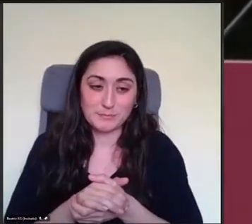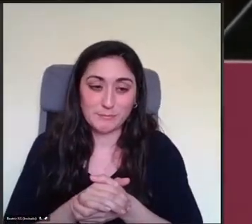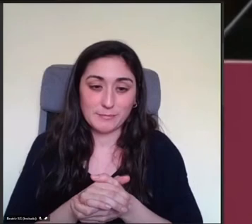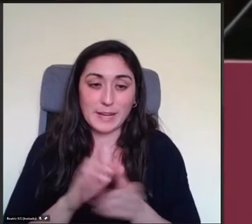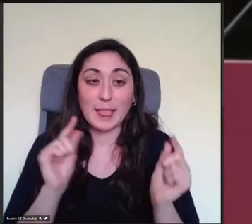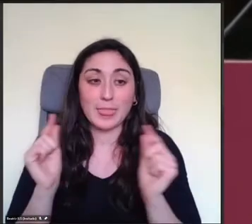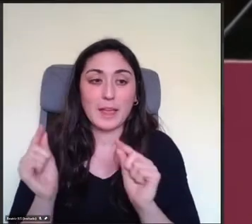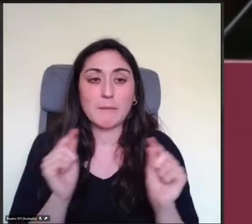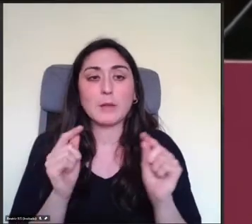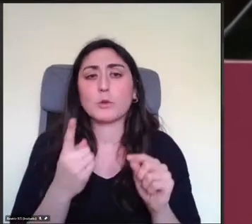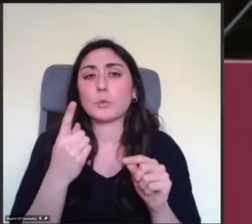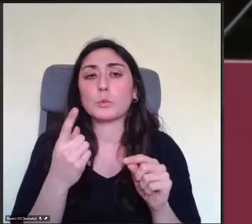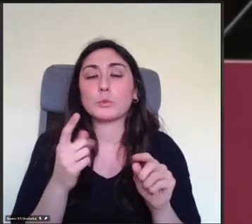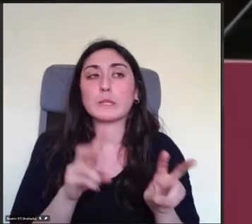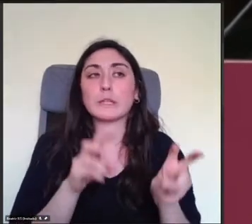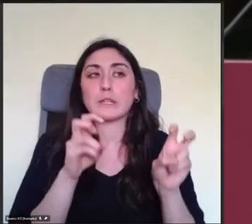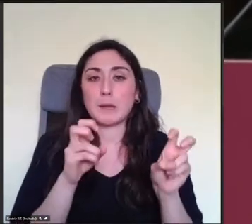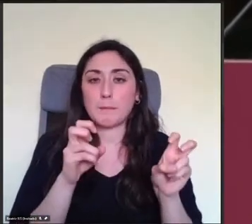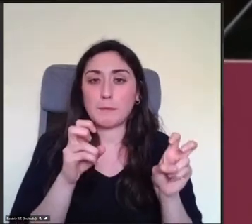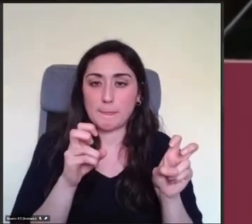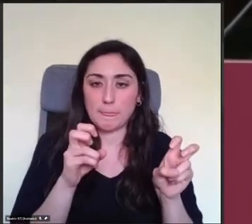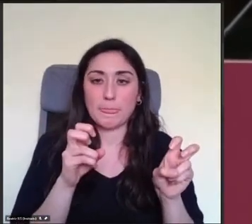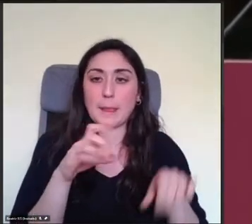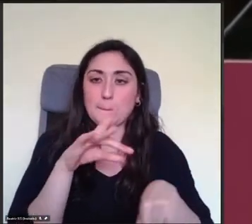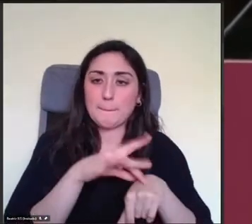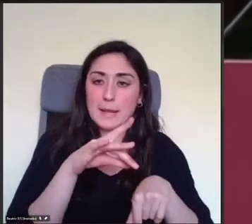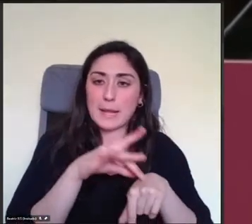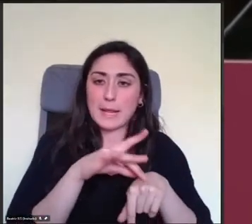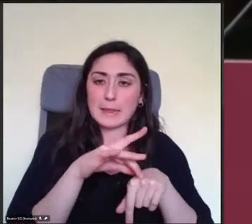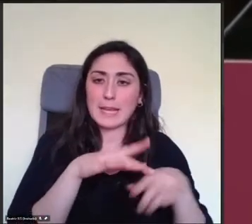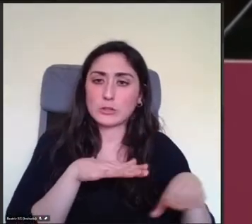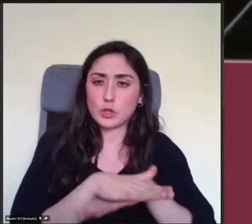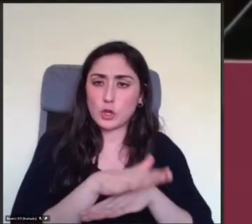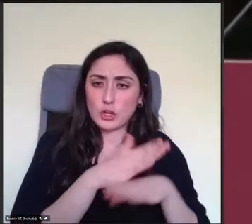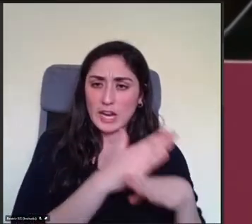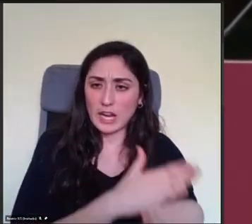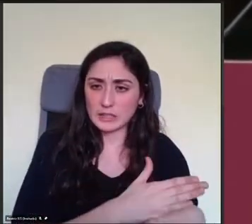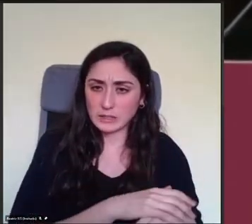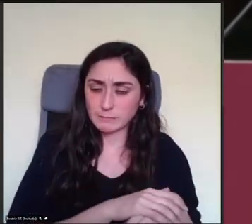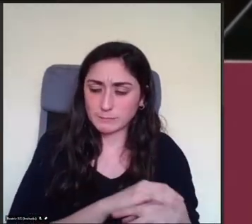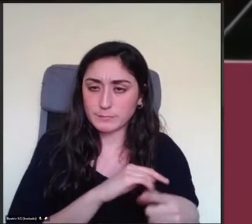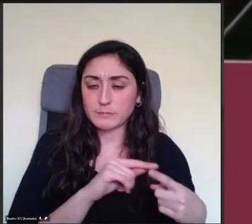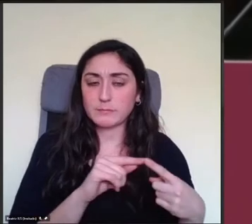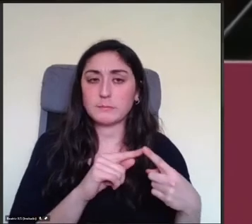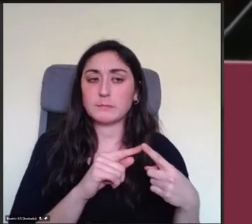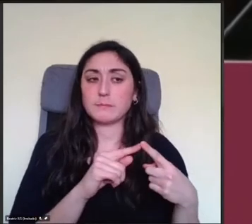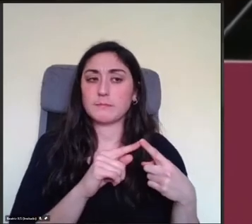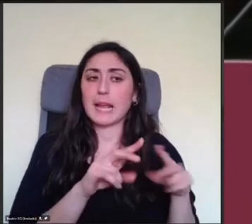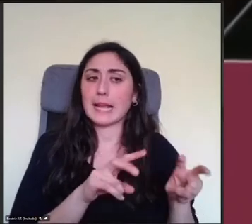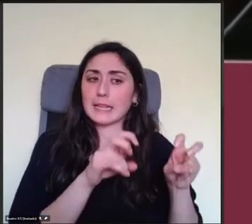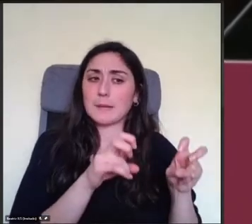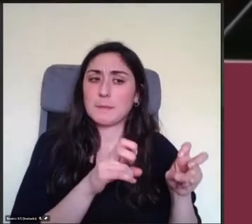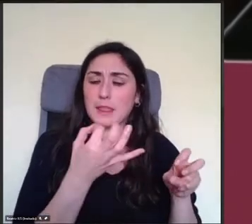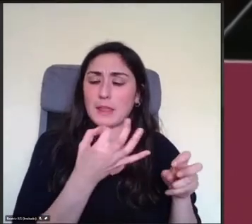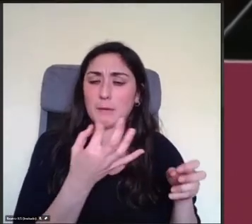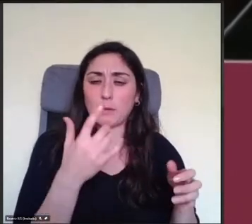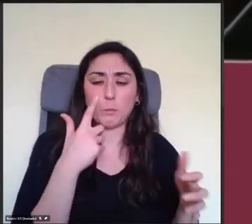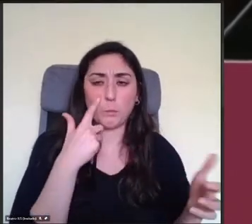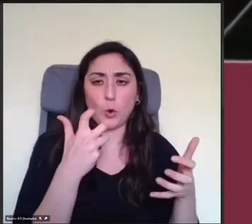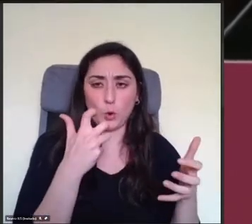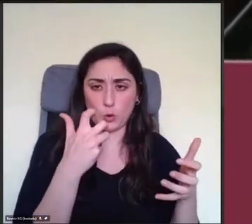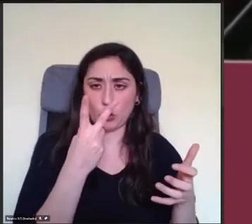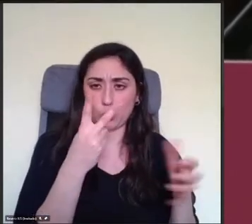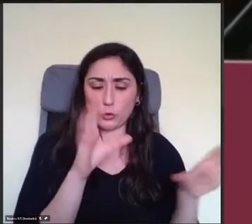el tema de les malalties cròniques, i aquí cal destacar dos grups que van